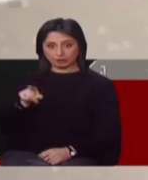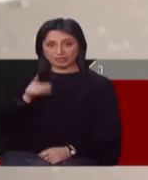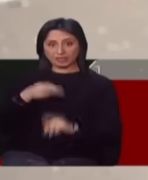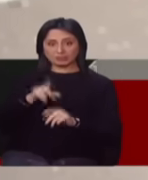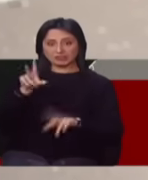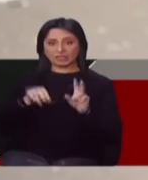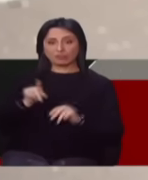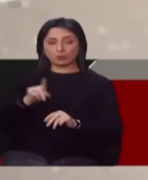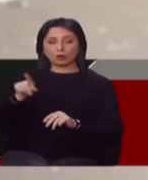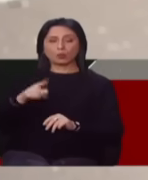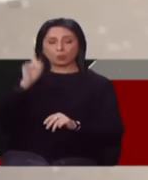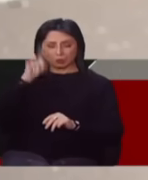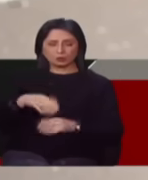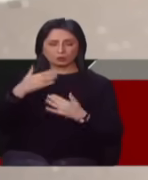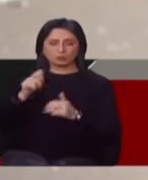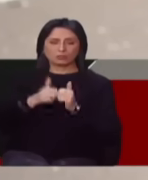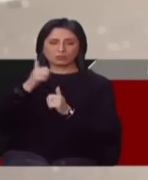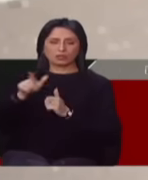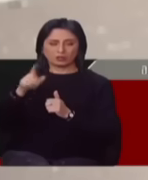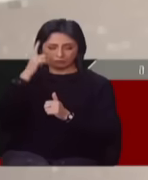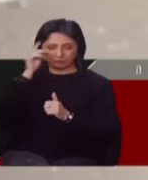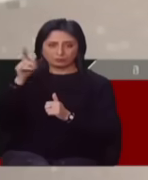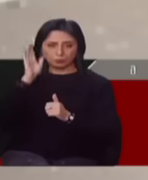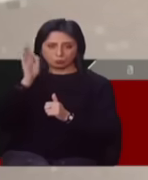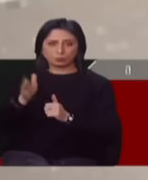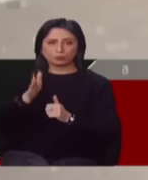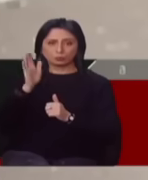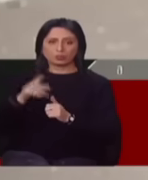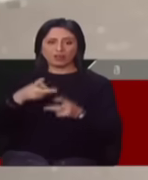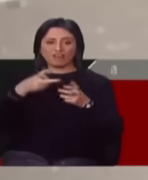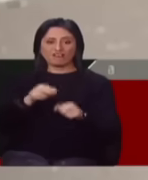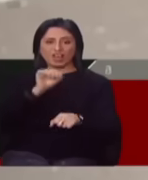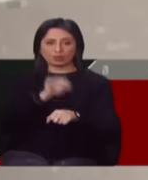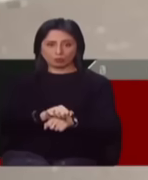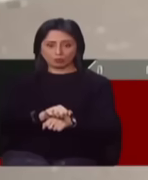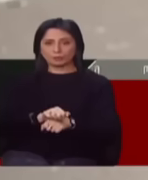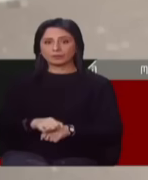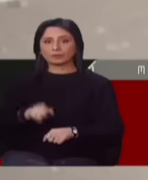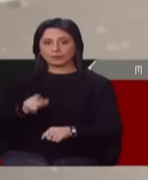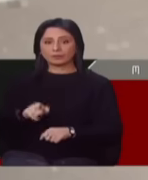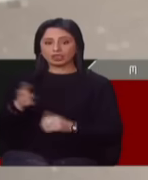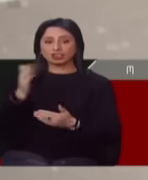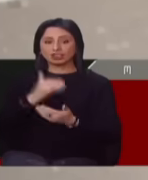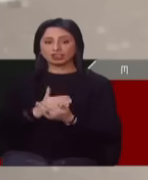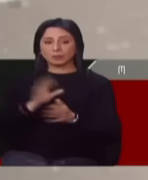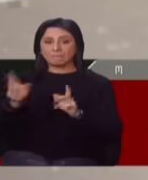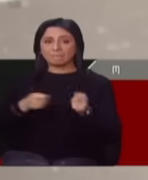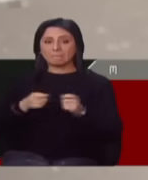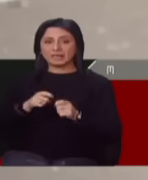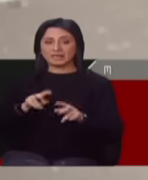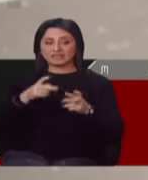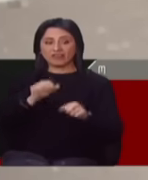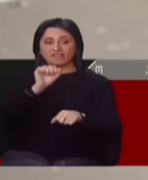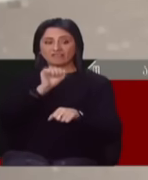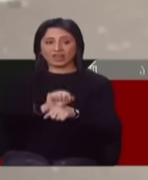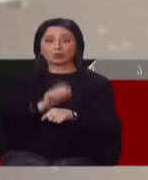იმის გათვალისწინებით, რომ ცნობილი არის მისი პოზიცია, რომ ის აპირებს ვეტოს უფლების გამოყენებას, მას შემდეგ გრაცა პრეზიდენტი ვეტოს